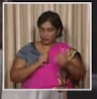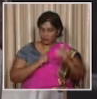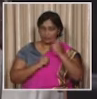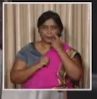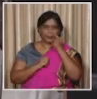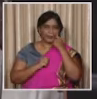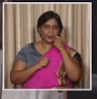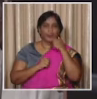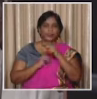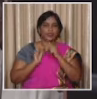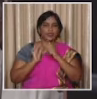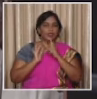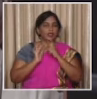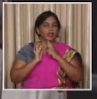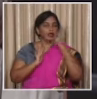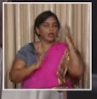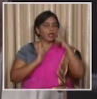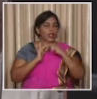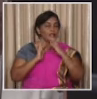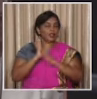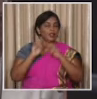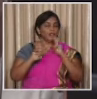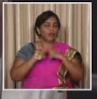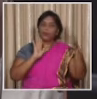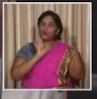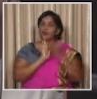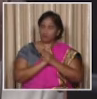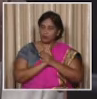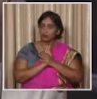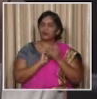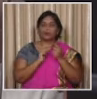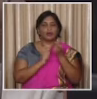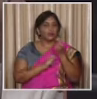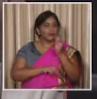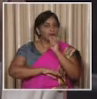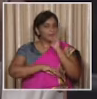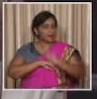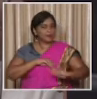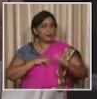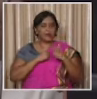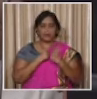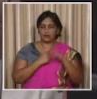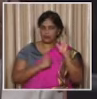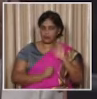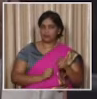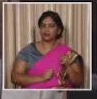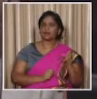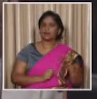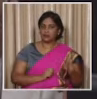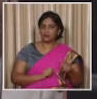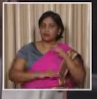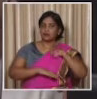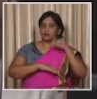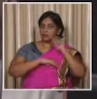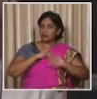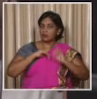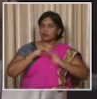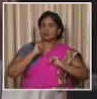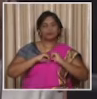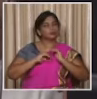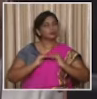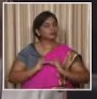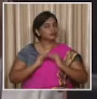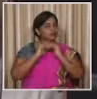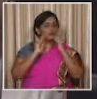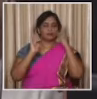පිරුවා. ජාත්‍යන්ත්‍රයේ මූල්‍ය අරමුදල සමග එක් වී ආර්ථික සැලැස්මක්ද සකස් කළා. ඒ සැලැස්ම ක්‍රියාත්මක